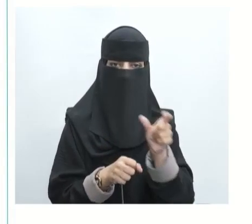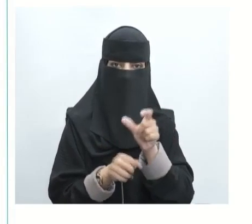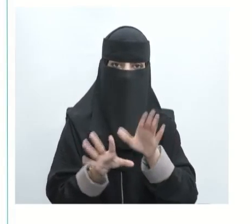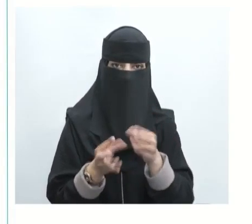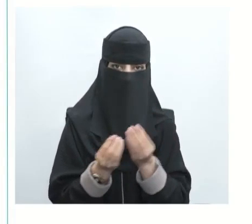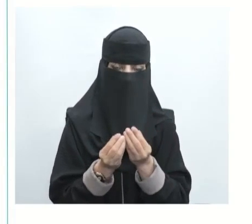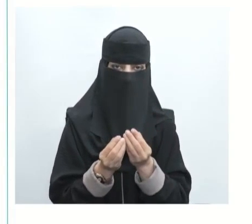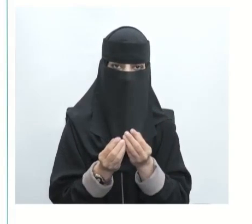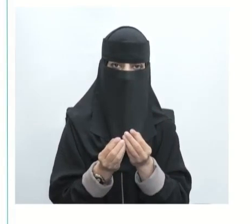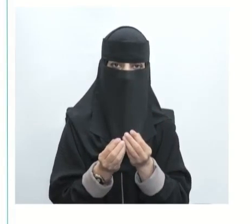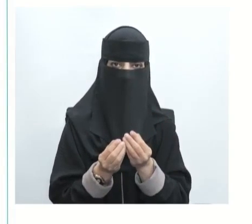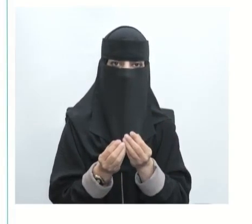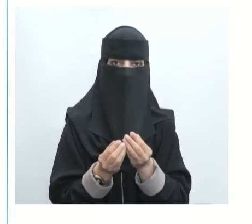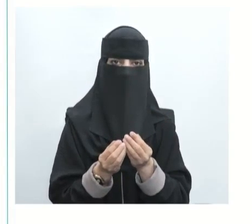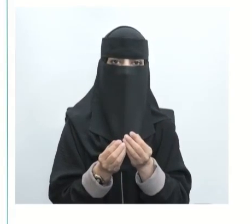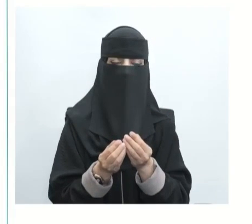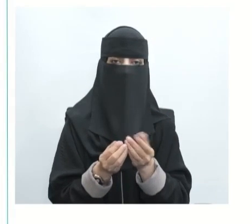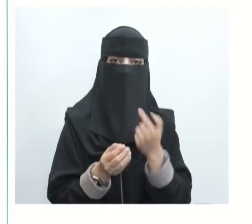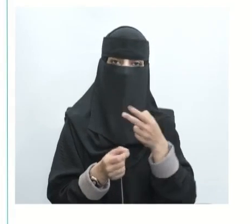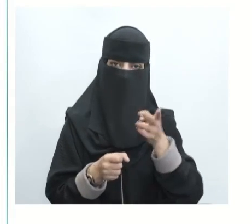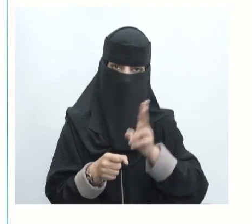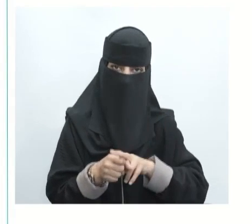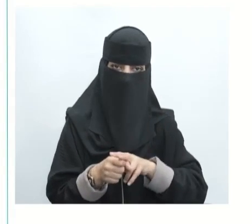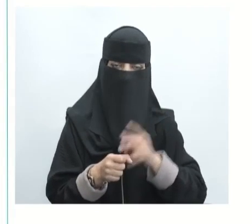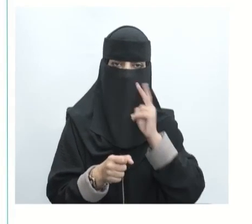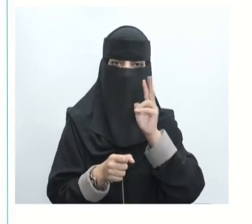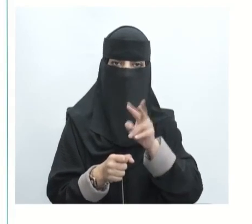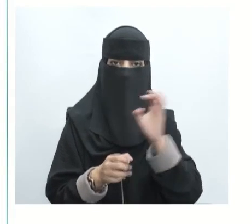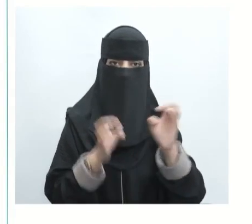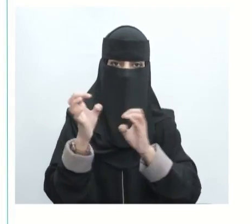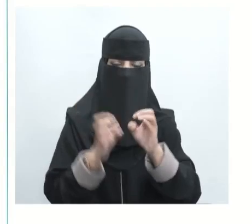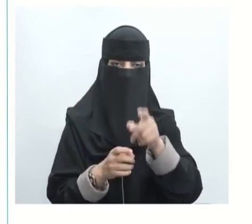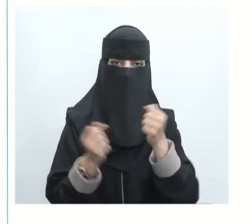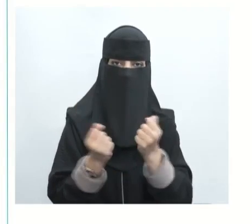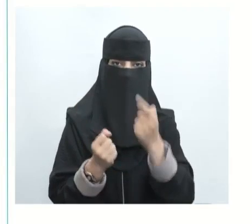الموجودة لديكم، وبعد ذلك أستمع إلى إجاباتكم.